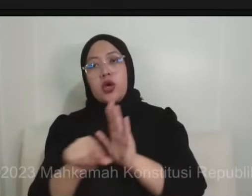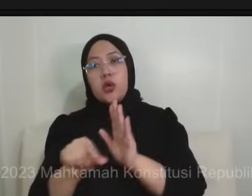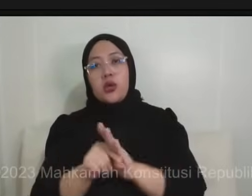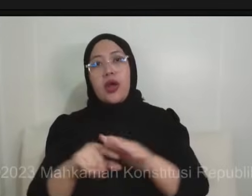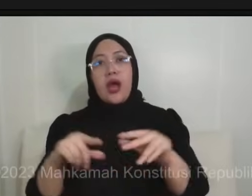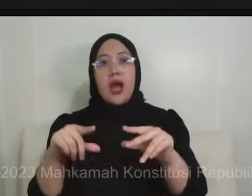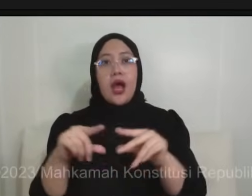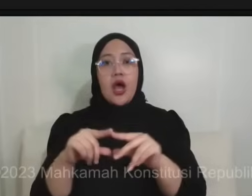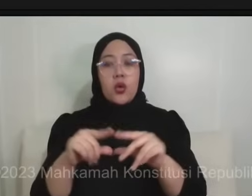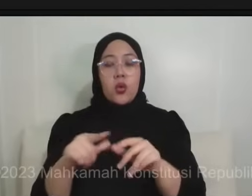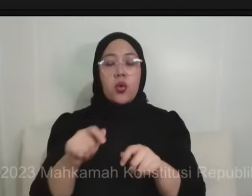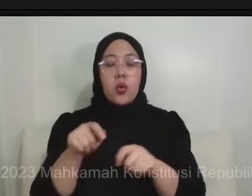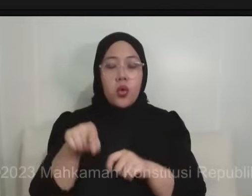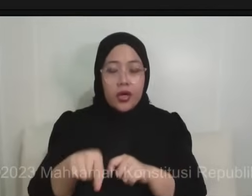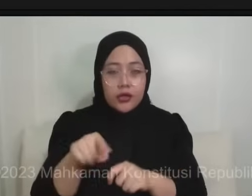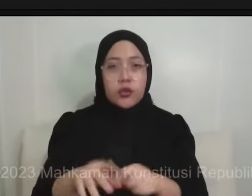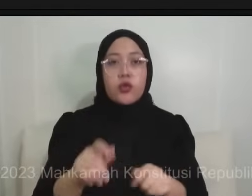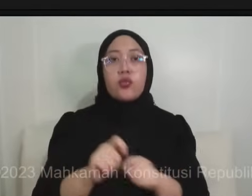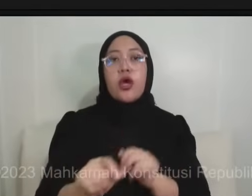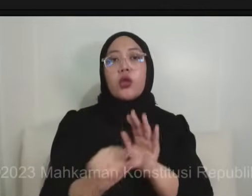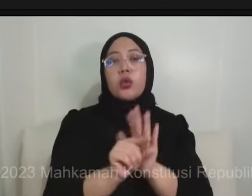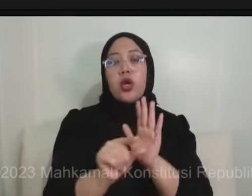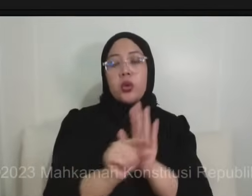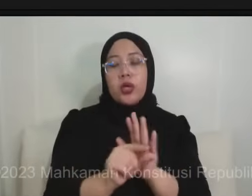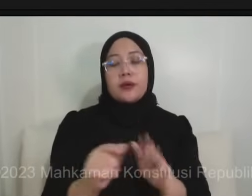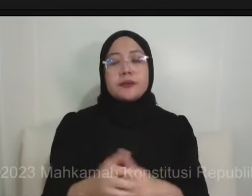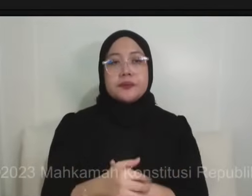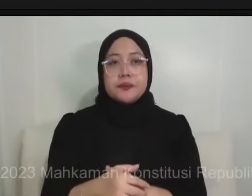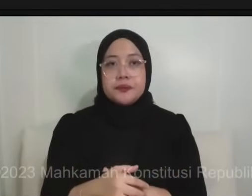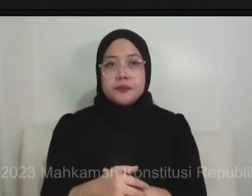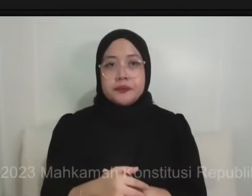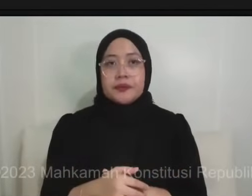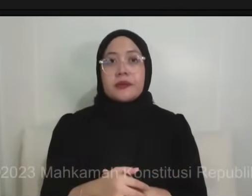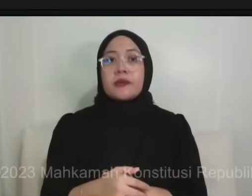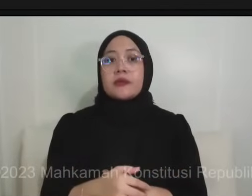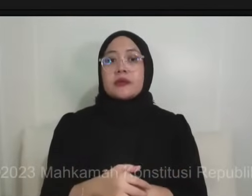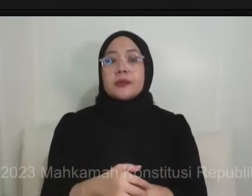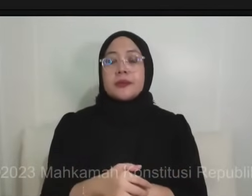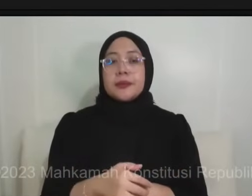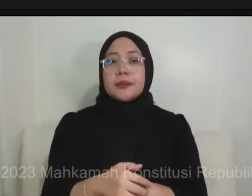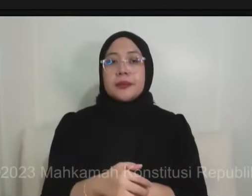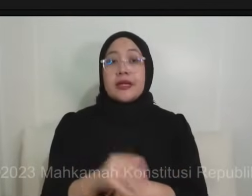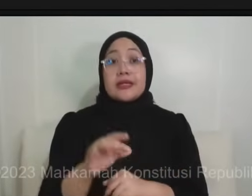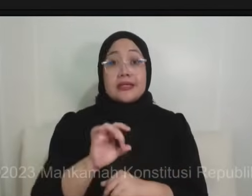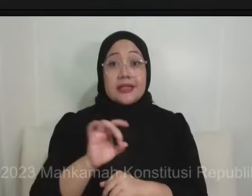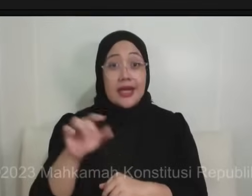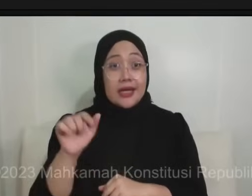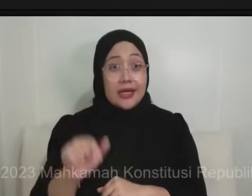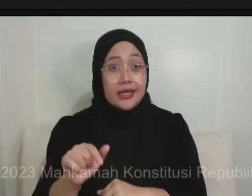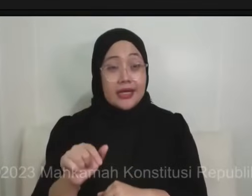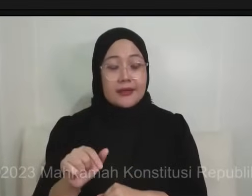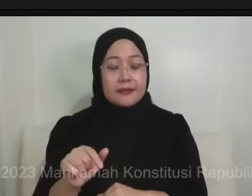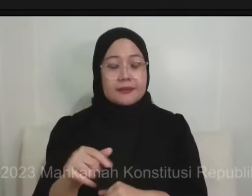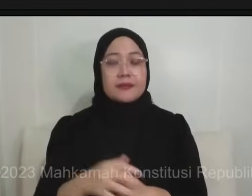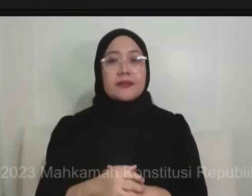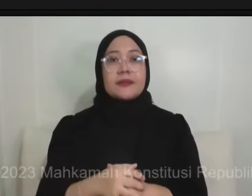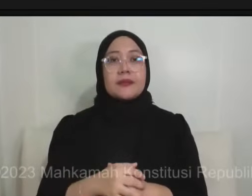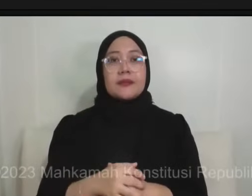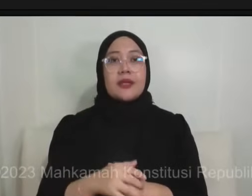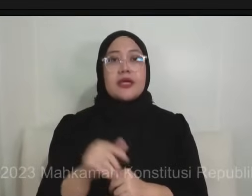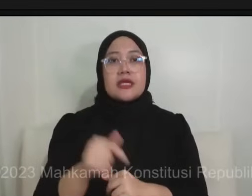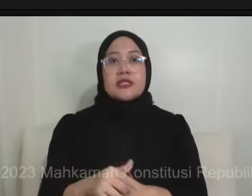pembentuk undang-undang atau kekuasaan legislatif selain ini atau Selain itu hal ini secara sangat